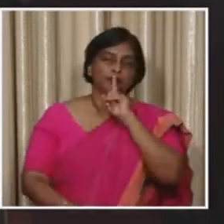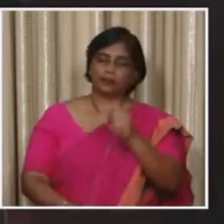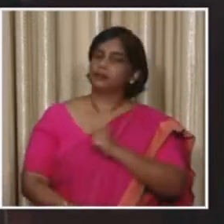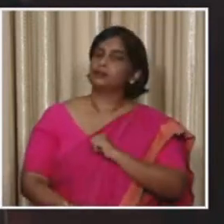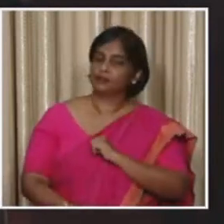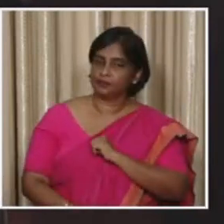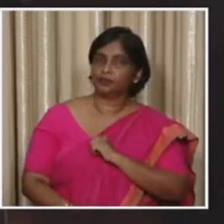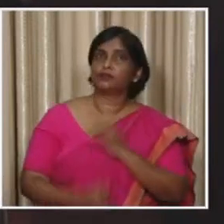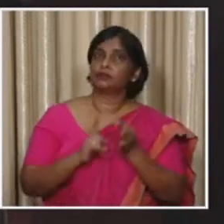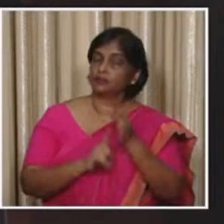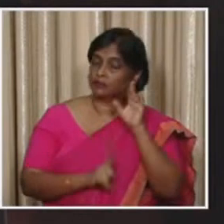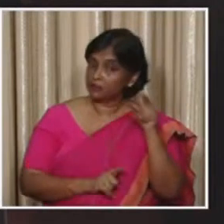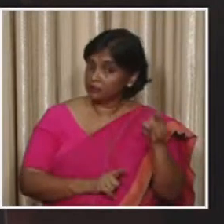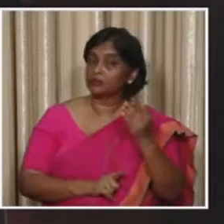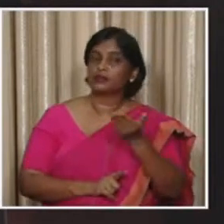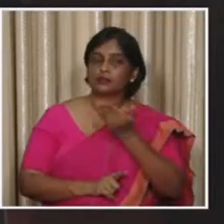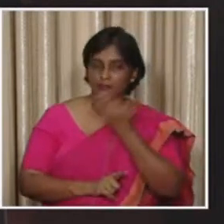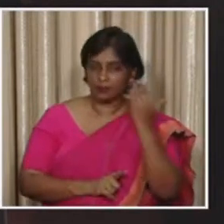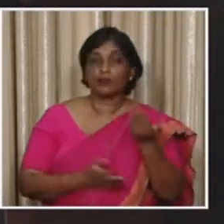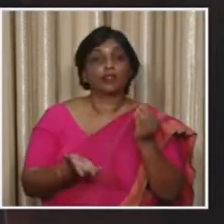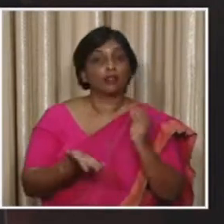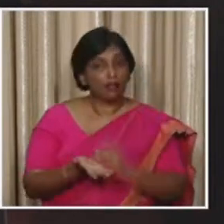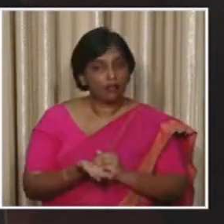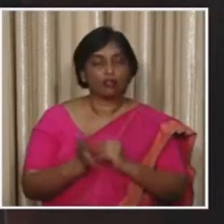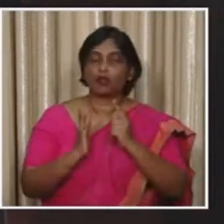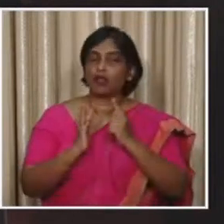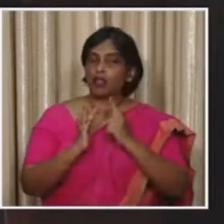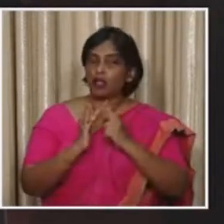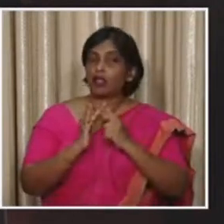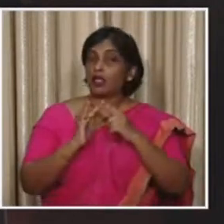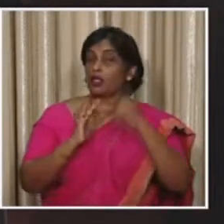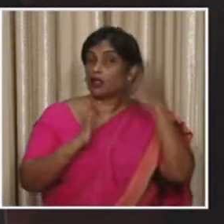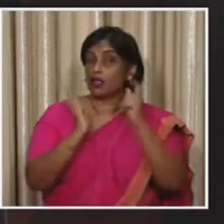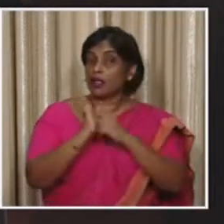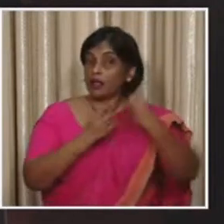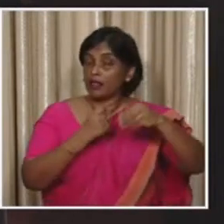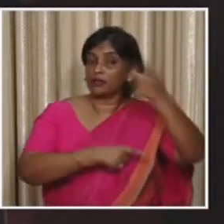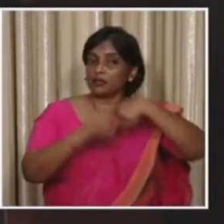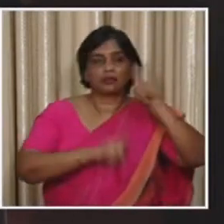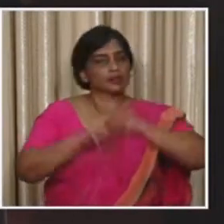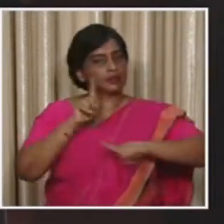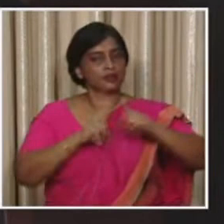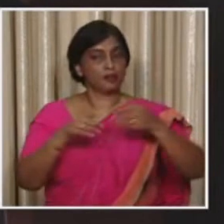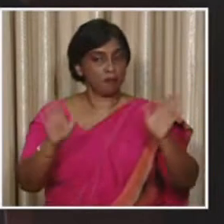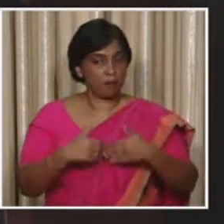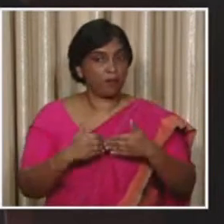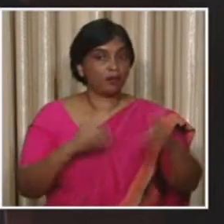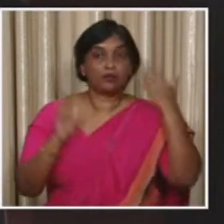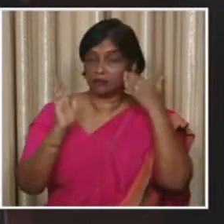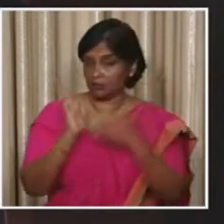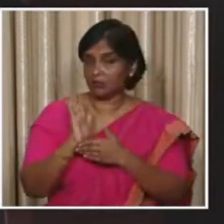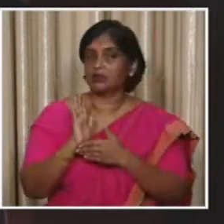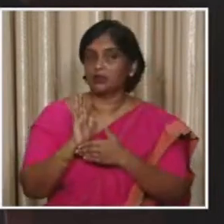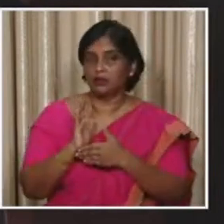කැමති ජනාධිපතිතුමාට පුළුවන් තවමත් ජාත්‍යන්තර ස්වෛරී බැඳුකර හිමියන් සමග සාකච්ඡා යනවයි කියන තත්ත්වය